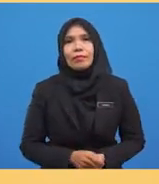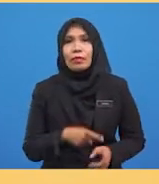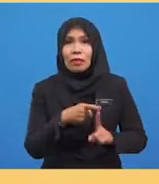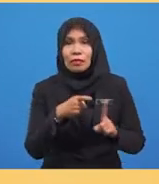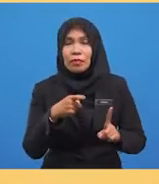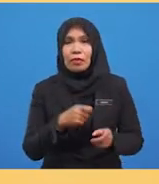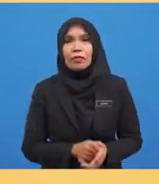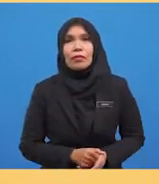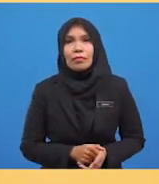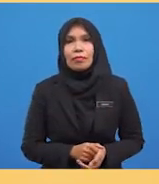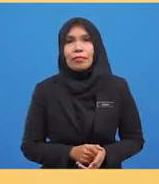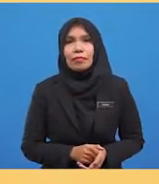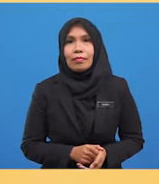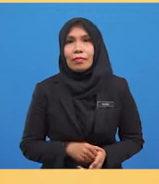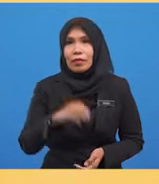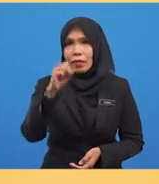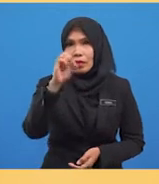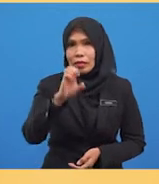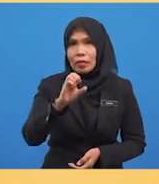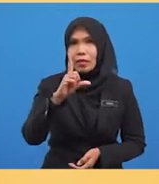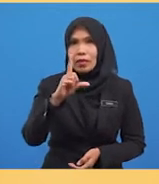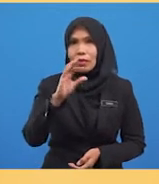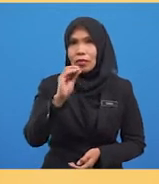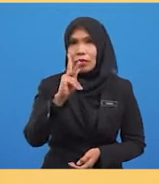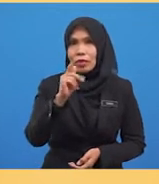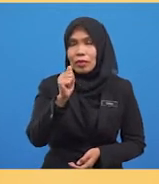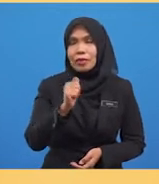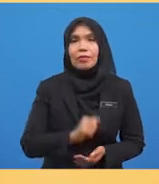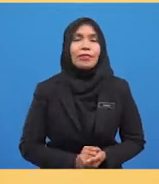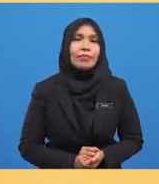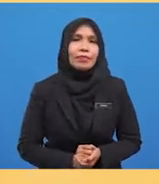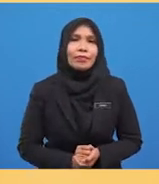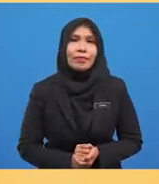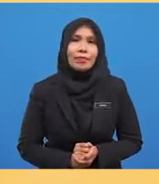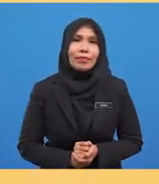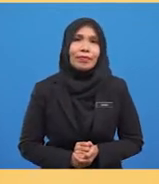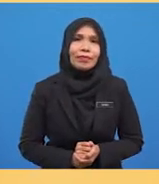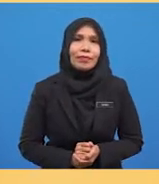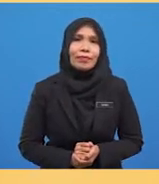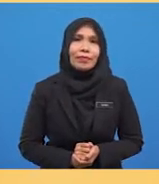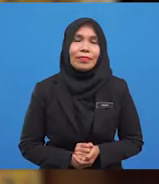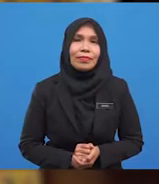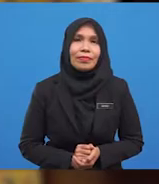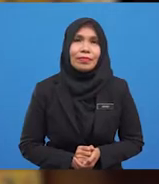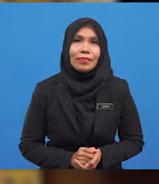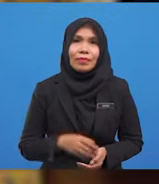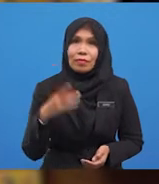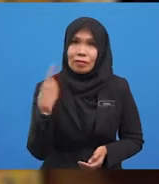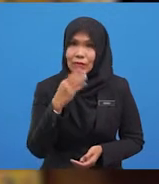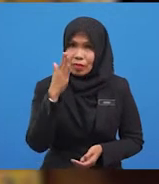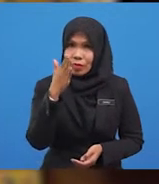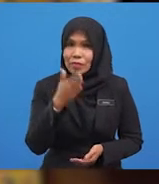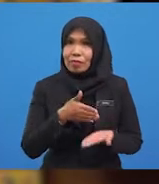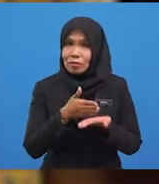seloka yang boleh dikaitkan dalam kehidupan seharian. Kita akan